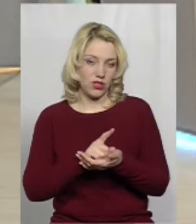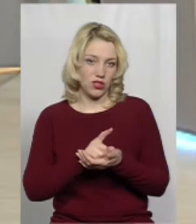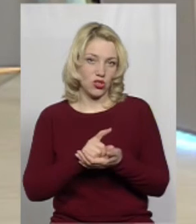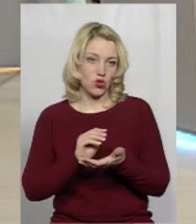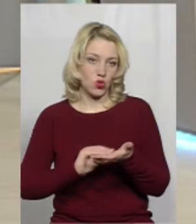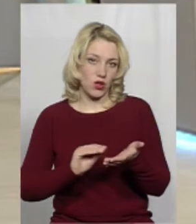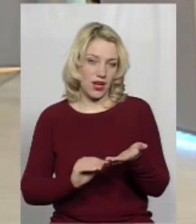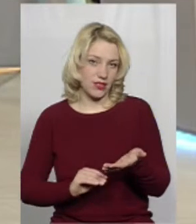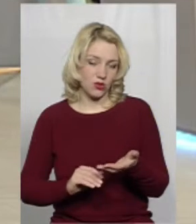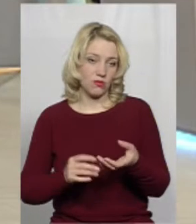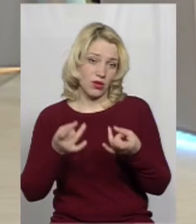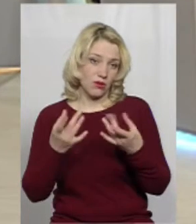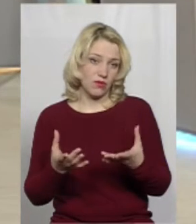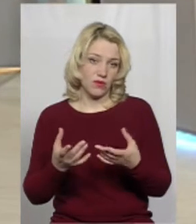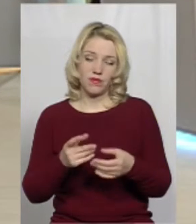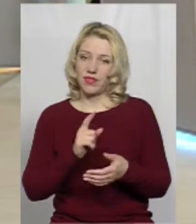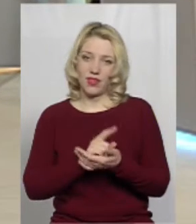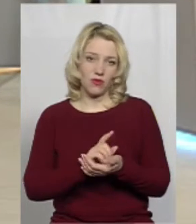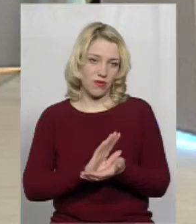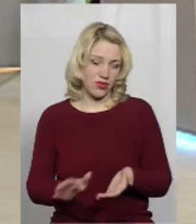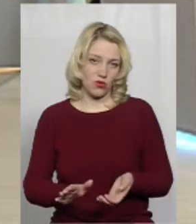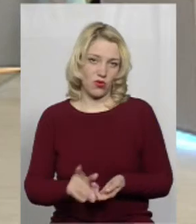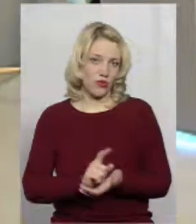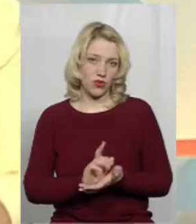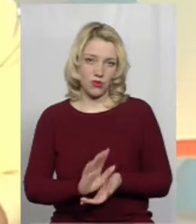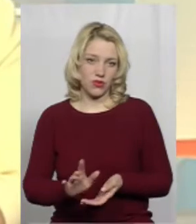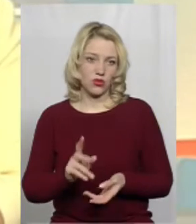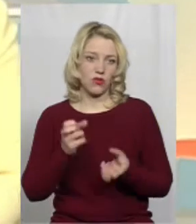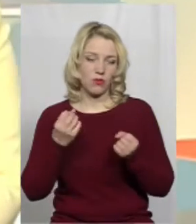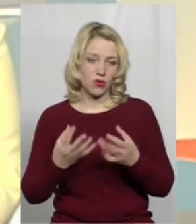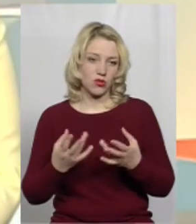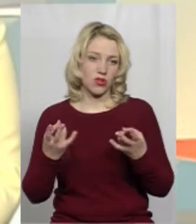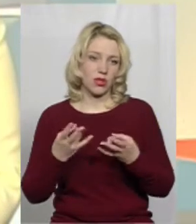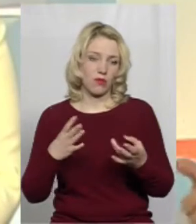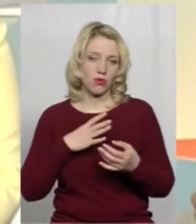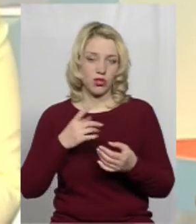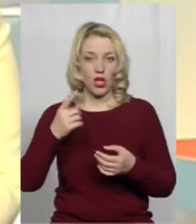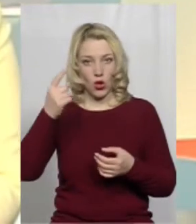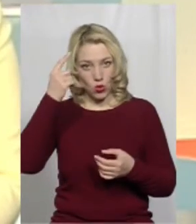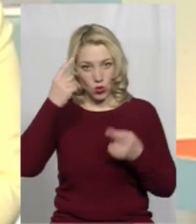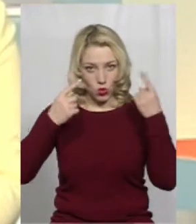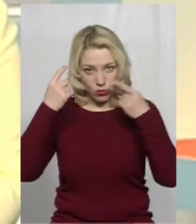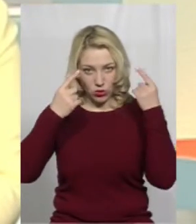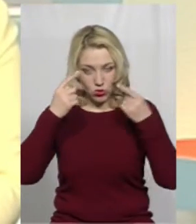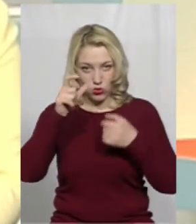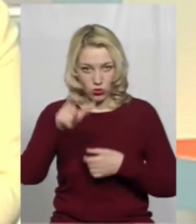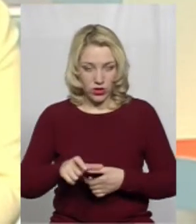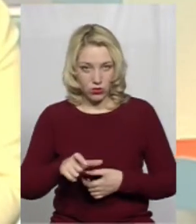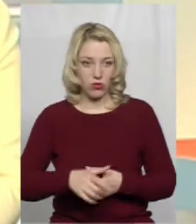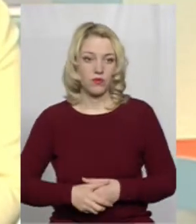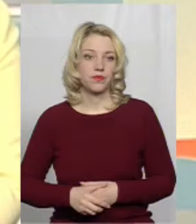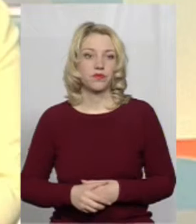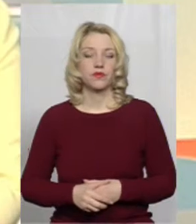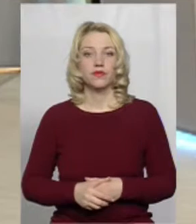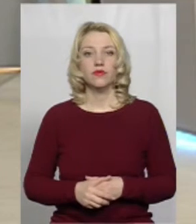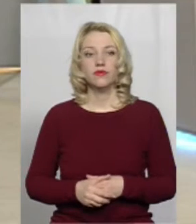журналістом. Треба бути просто розумною людиною. Треба бути просто думаючою людиною.